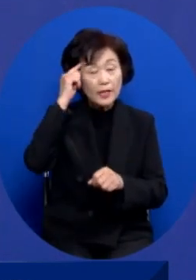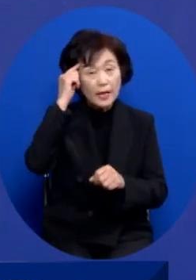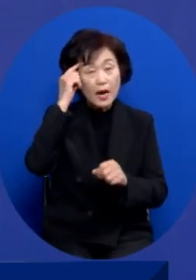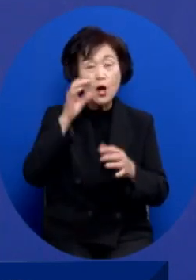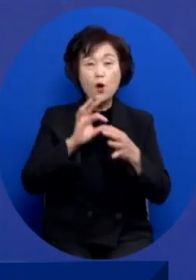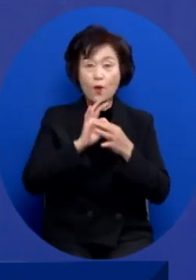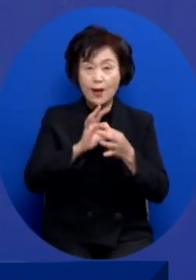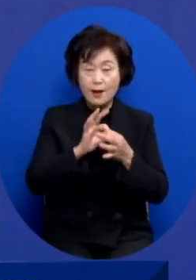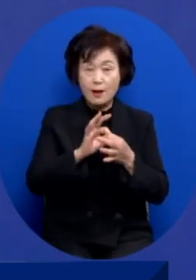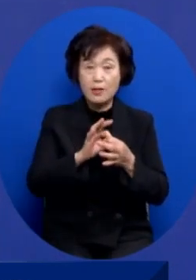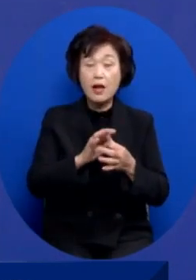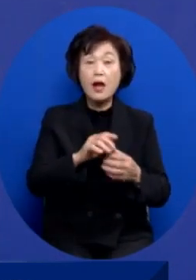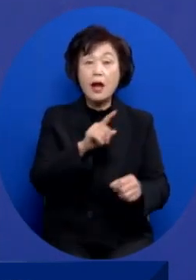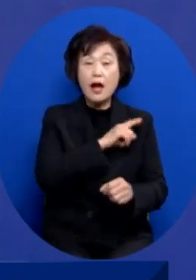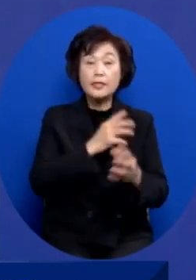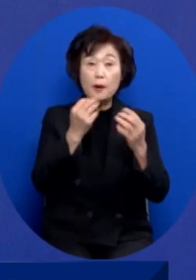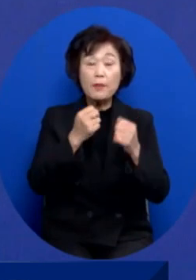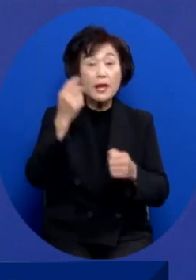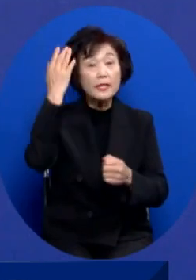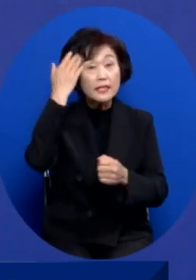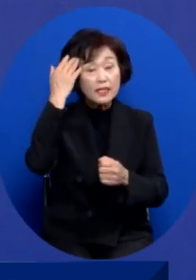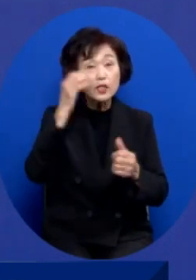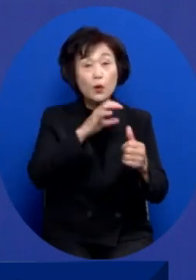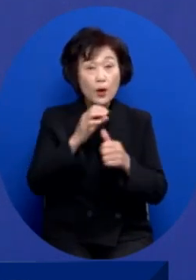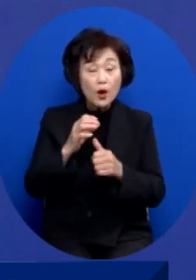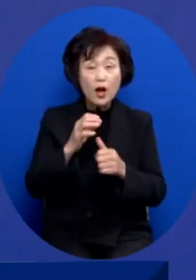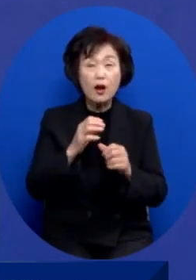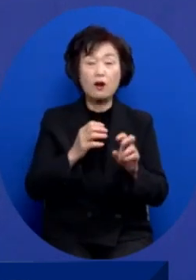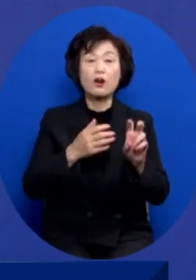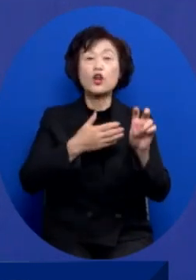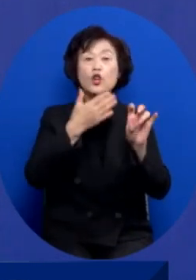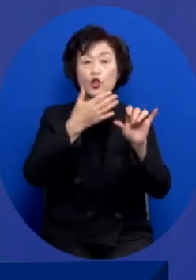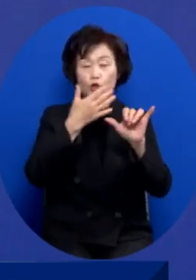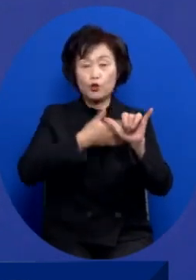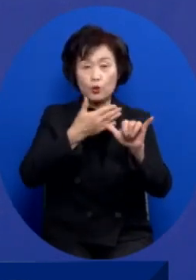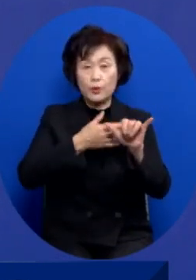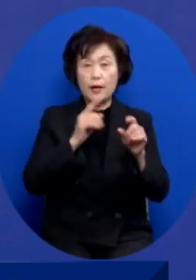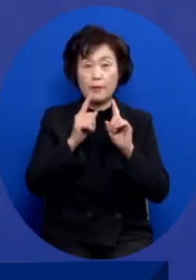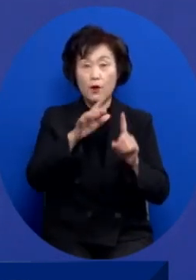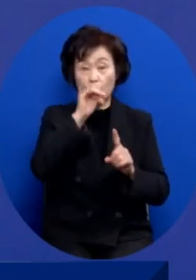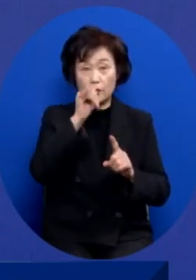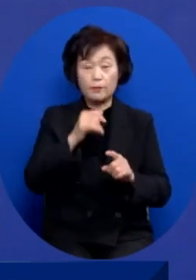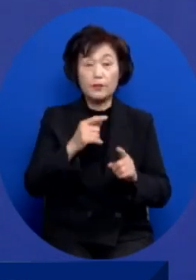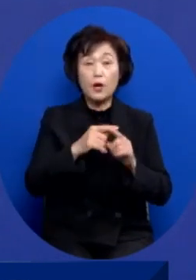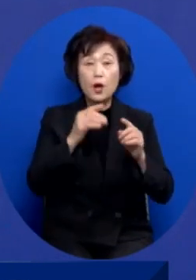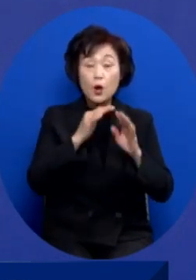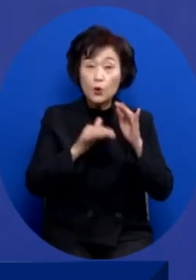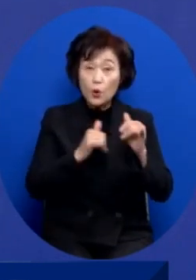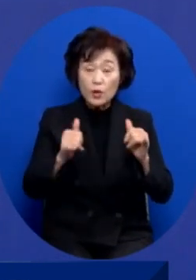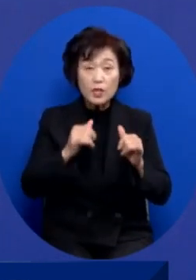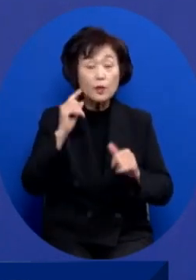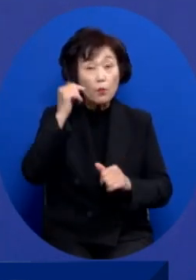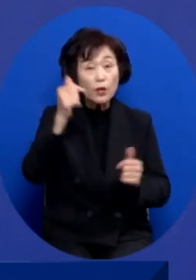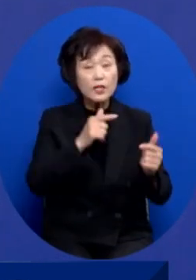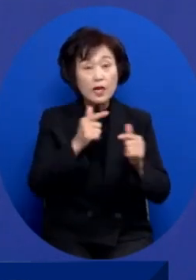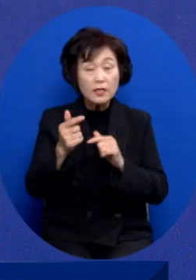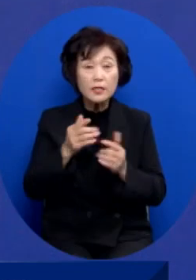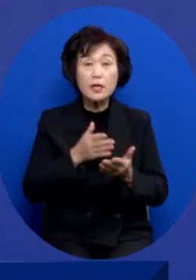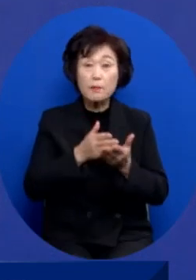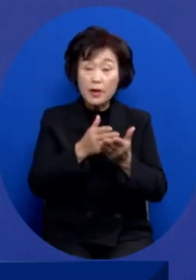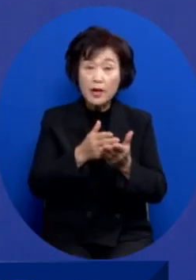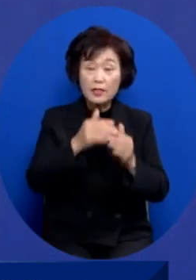정보를 얻는 매체는 유튜브 있습니다 기독교인들은 언론사보다 교인이나 목회자가 제공하는 뉴스를 더 신뢰하는 것으로